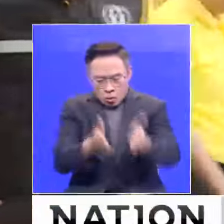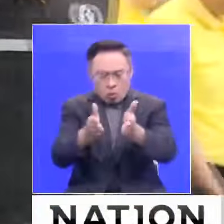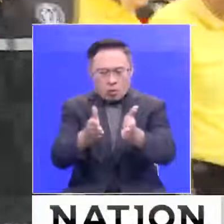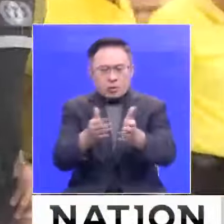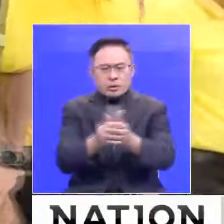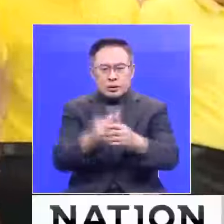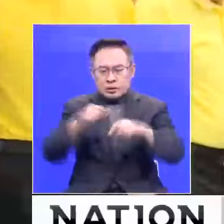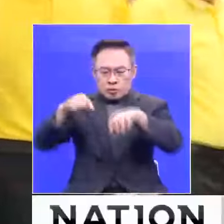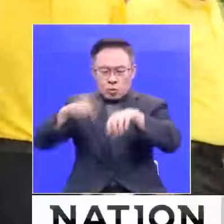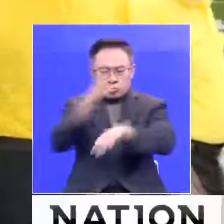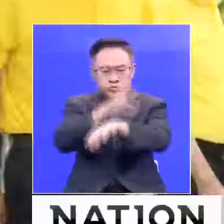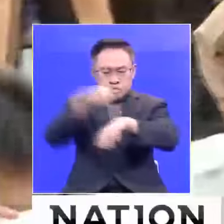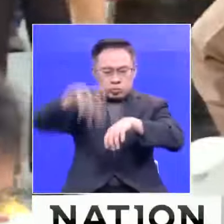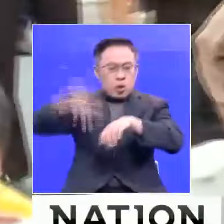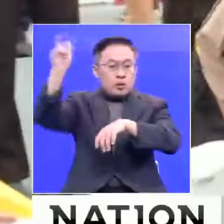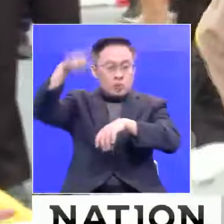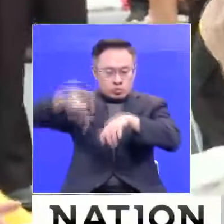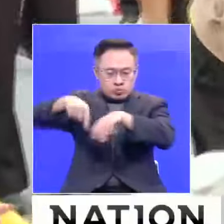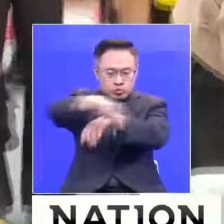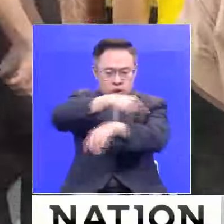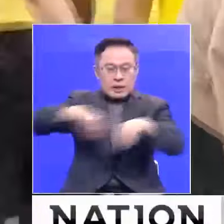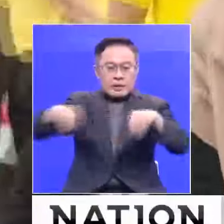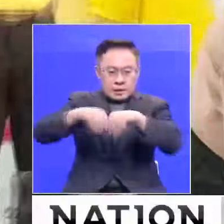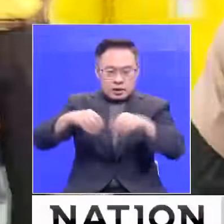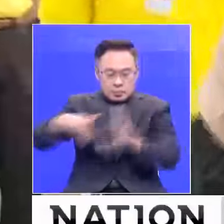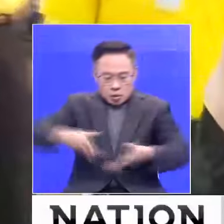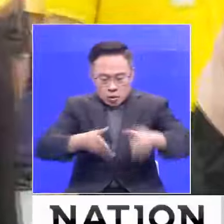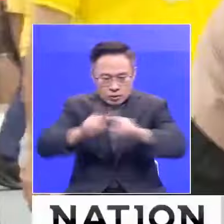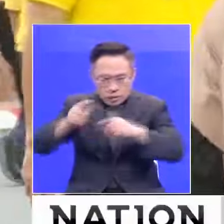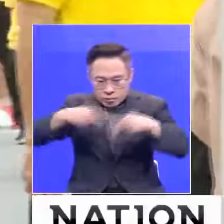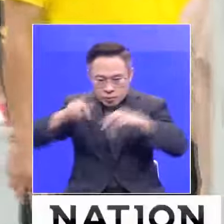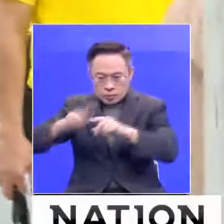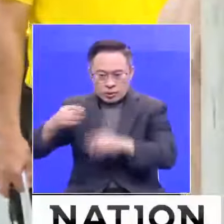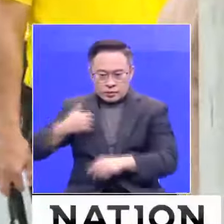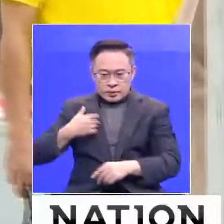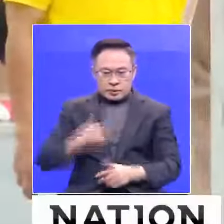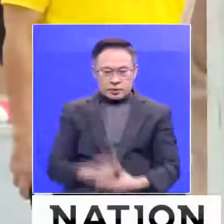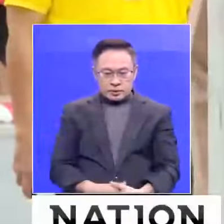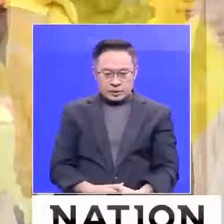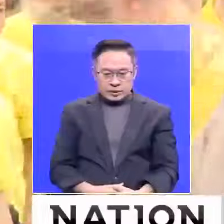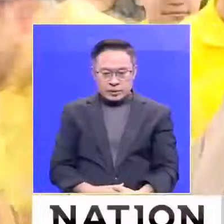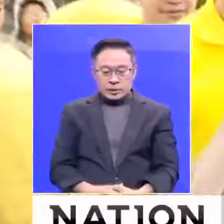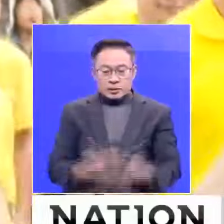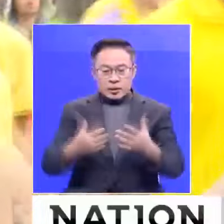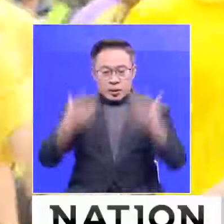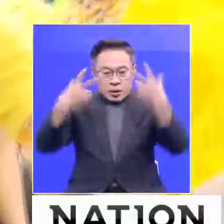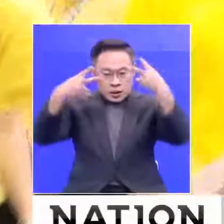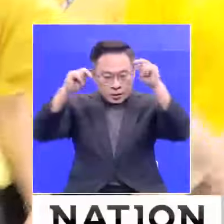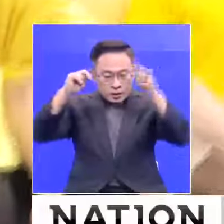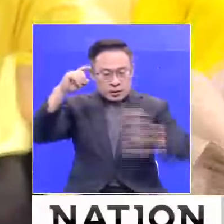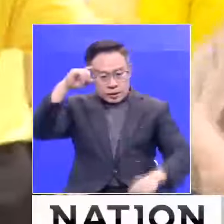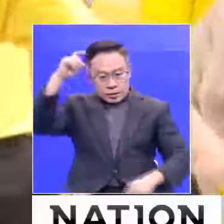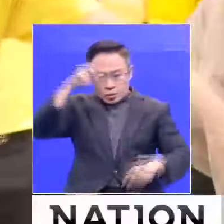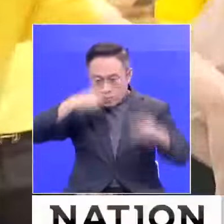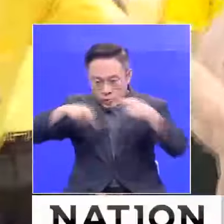หมเองร่วมกับภาคีเครือข่ายแล้วก็ภาคเอกชนต่างๆก็เข้ามาร่วมกันด้วยแล้วหลังจากนั้นนายกก็ตรวจเยี่ยมการพัฒน